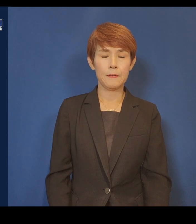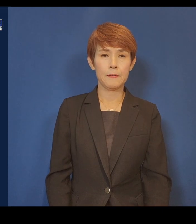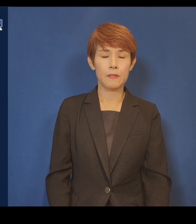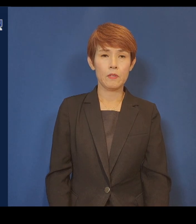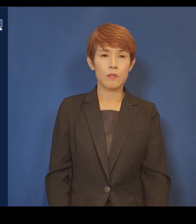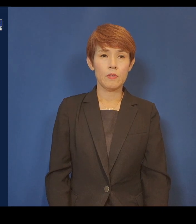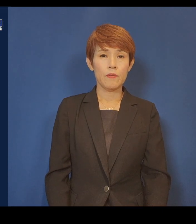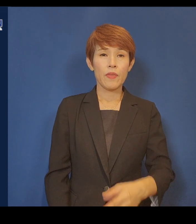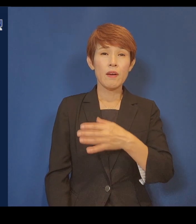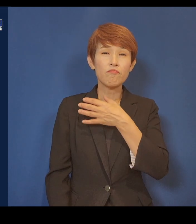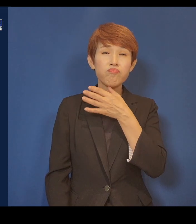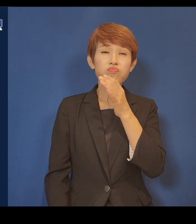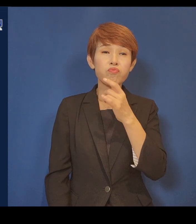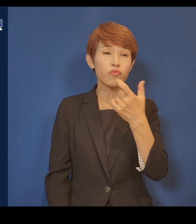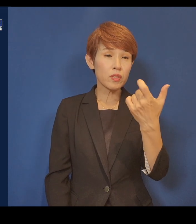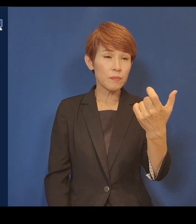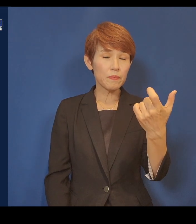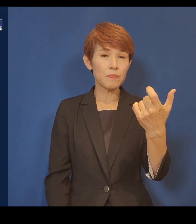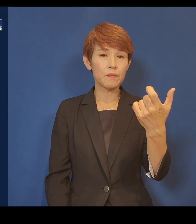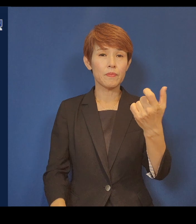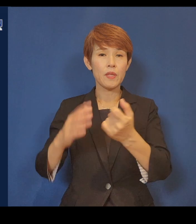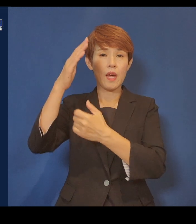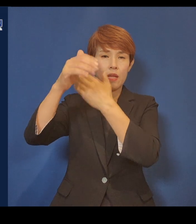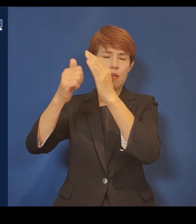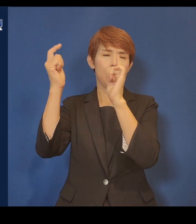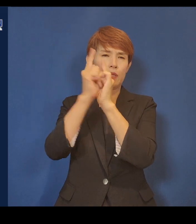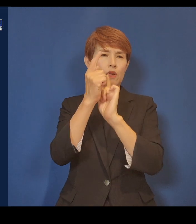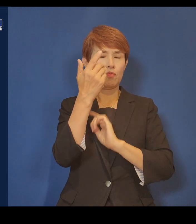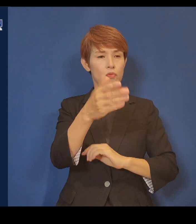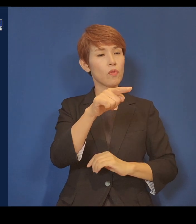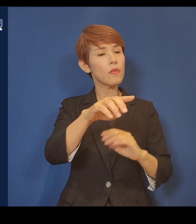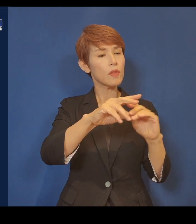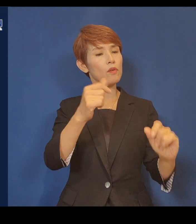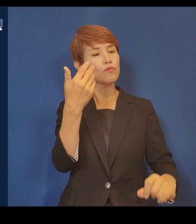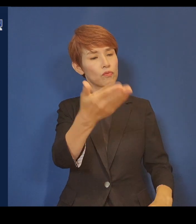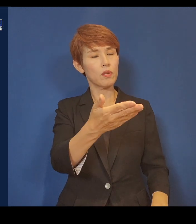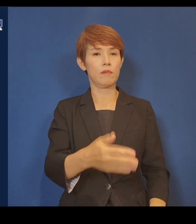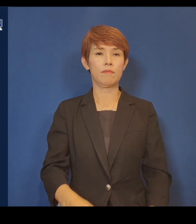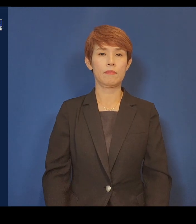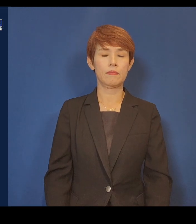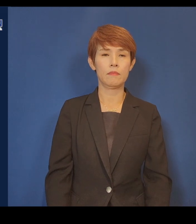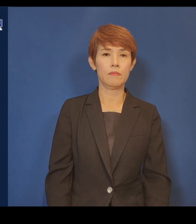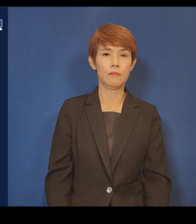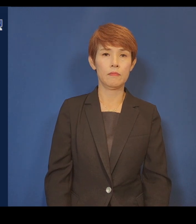그런 야곱, 나이 60이 된 야곱에게 찾아와서 너한테 땅 줄게.